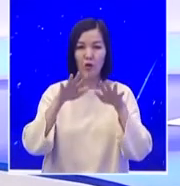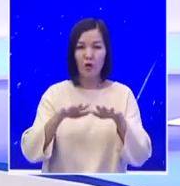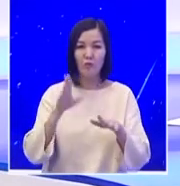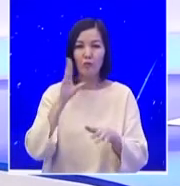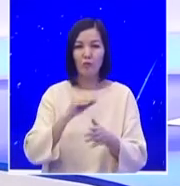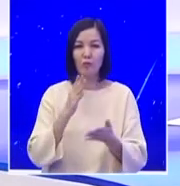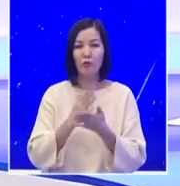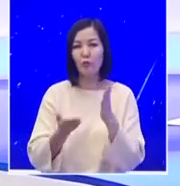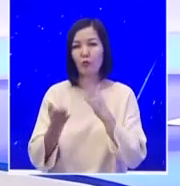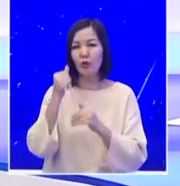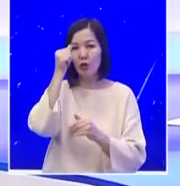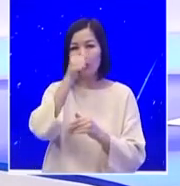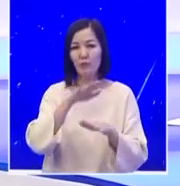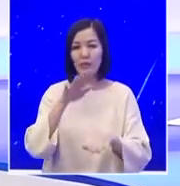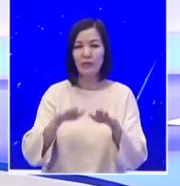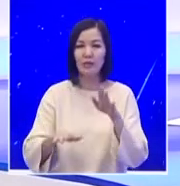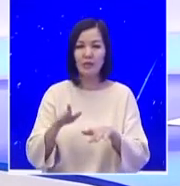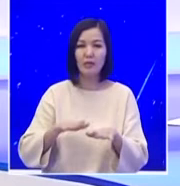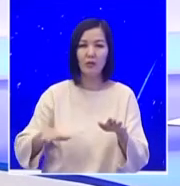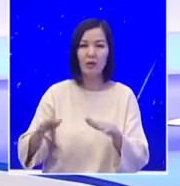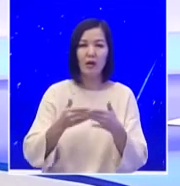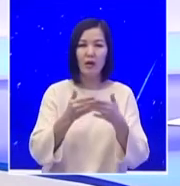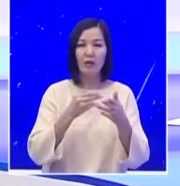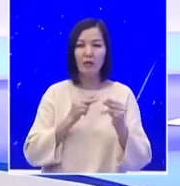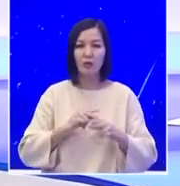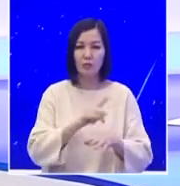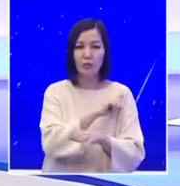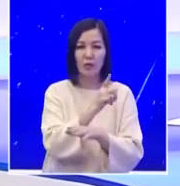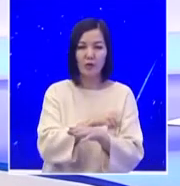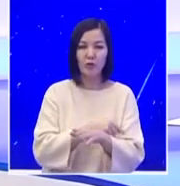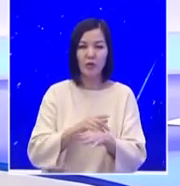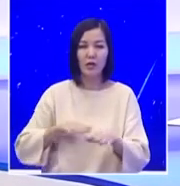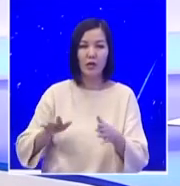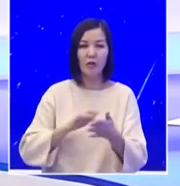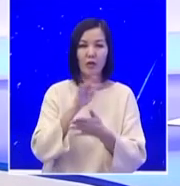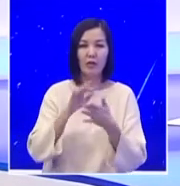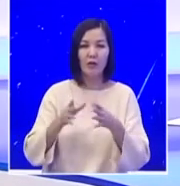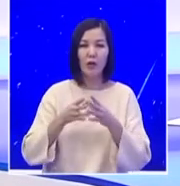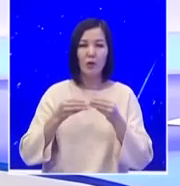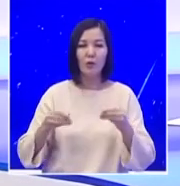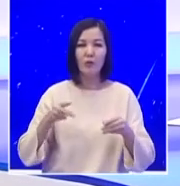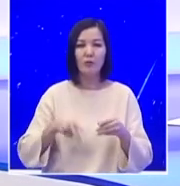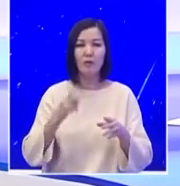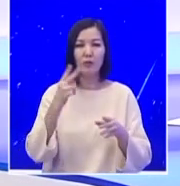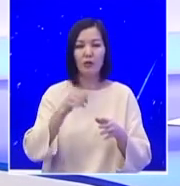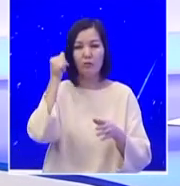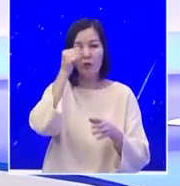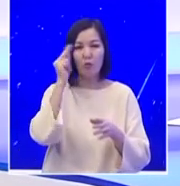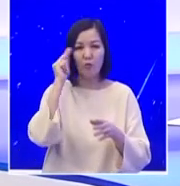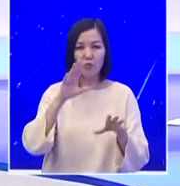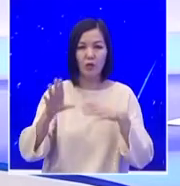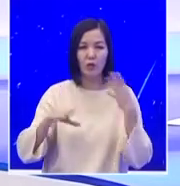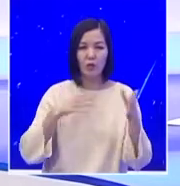жылдармен салыстырғанда биыл облыс аумағында алдын алу жұмыстары қарқынды. Әр аудан қалада көктем 2020 оқу